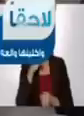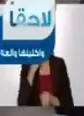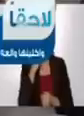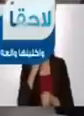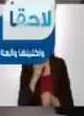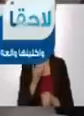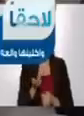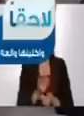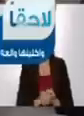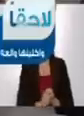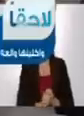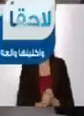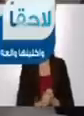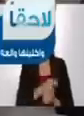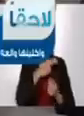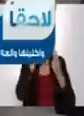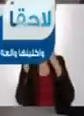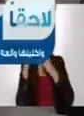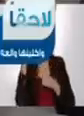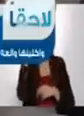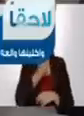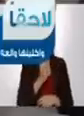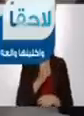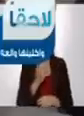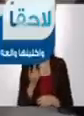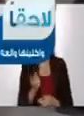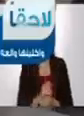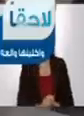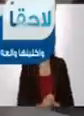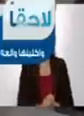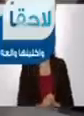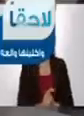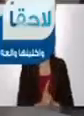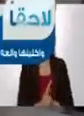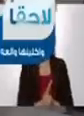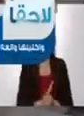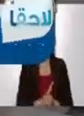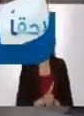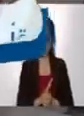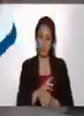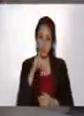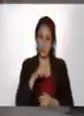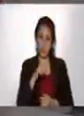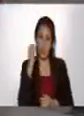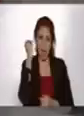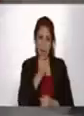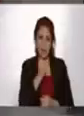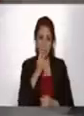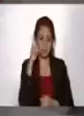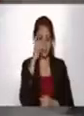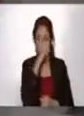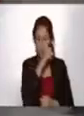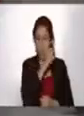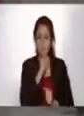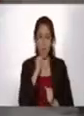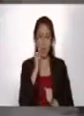الآخر، فسولت لهم نفسهم أنهم يرتكبوا هذه الجرائم البشعة. والجريمة اللي هقولها النهاردة جريمة في منتهى